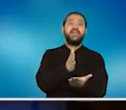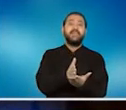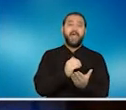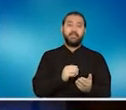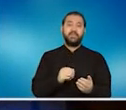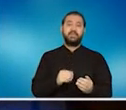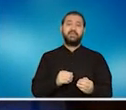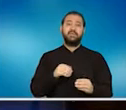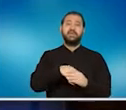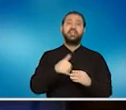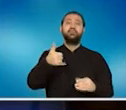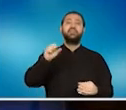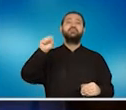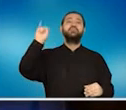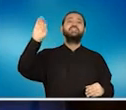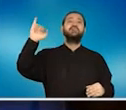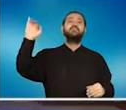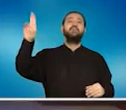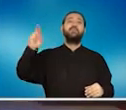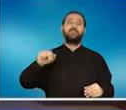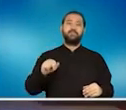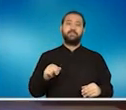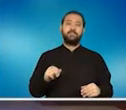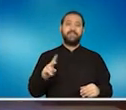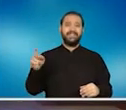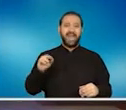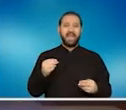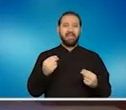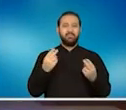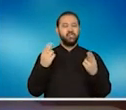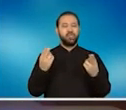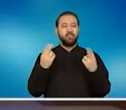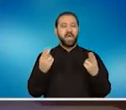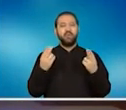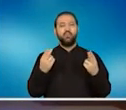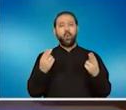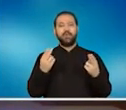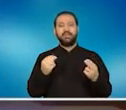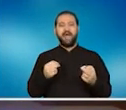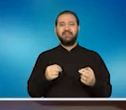Academia Andreiană. Dar mijlocul cel mai util și